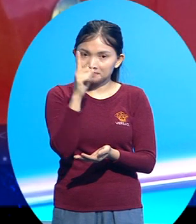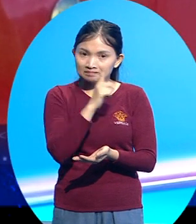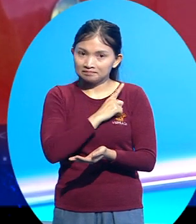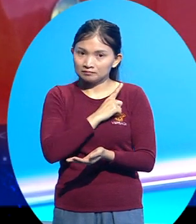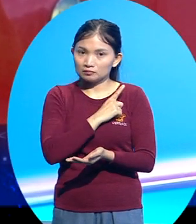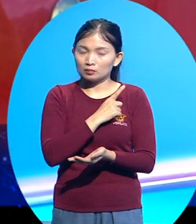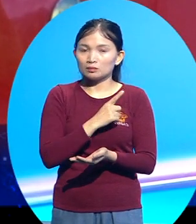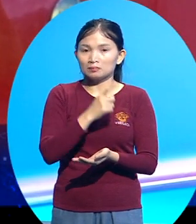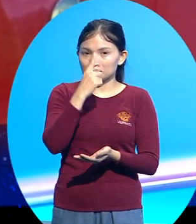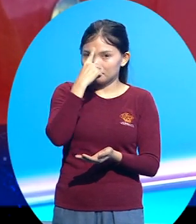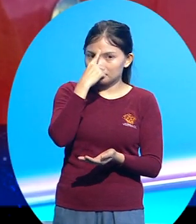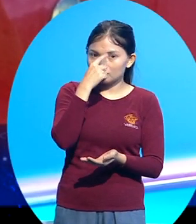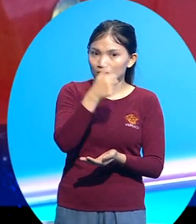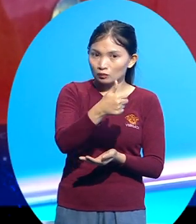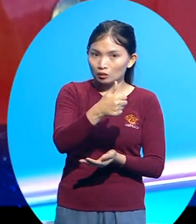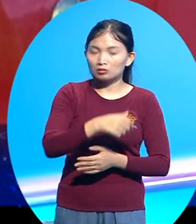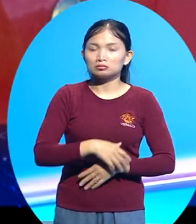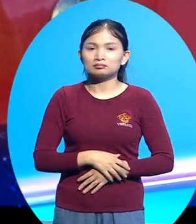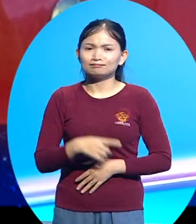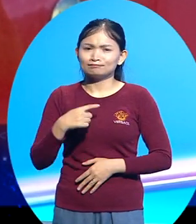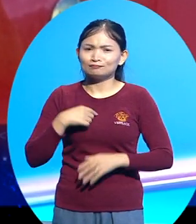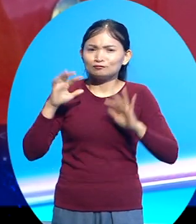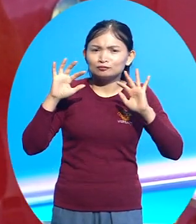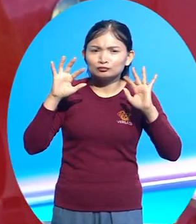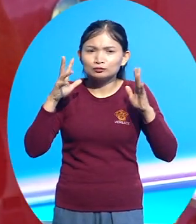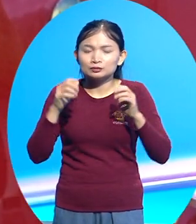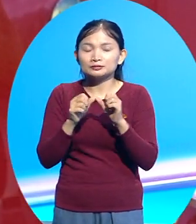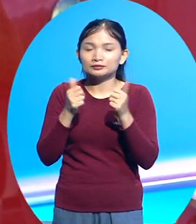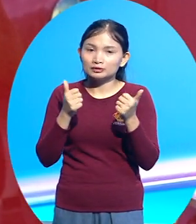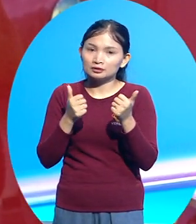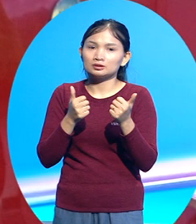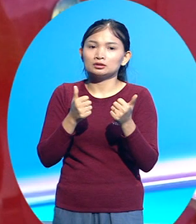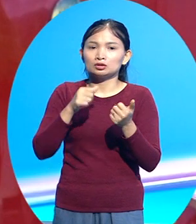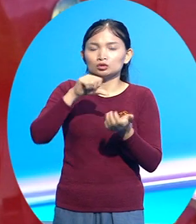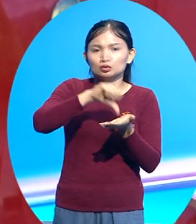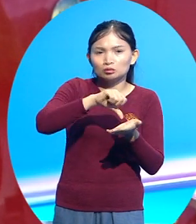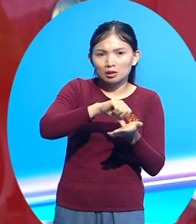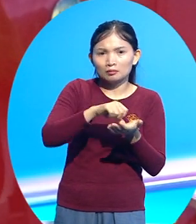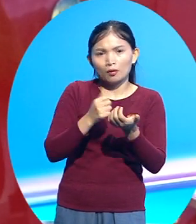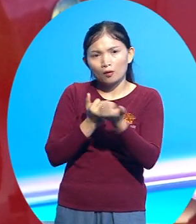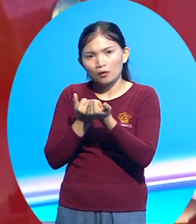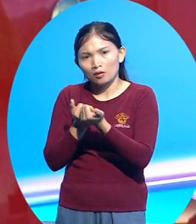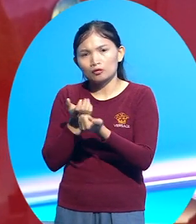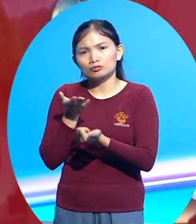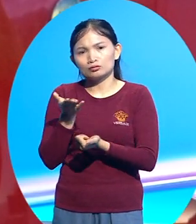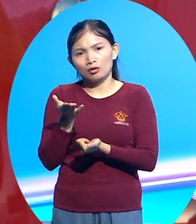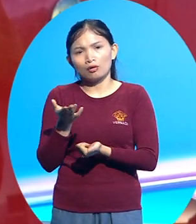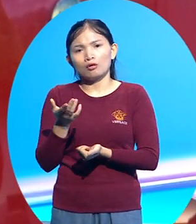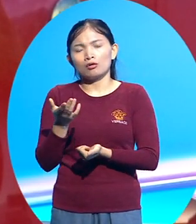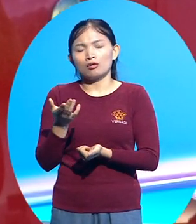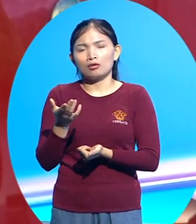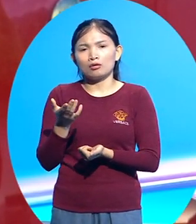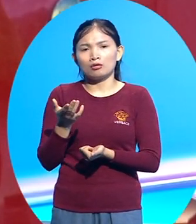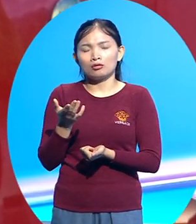tâm Anh ngữ rất là uy tín và hiện đại như là Justina. Và nhờ có sự hỗ trợ, sự giúp đỡ từ các anh chị, từ các thầy cô giáo